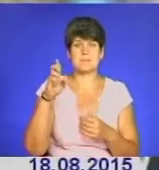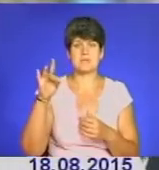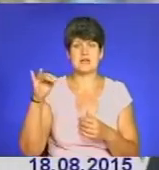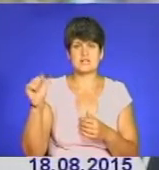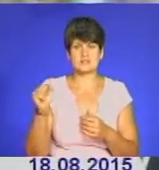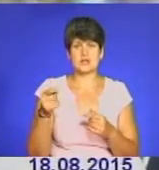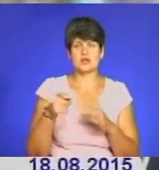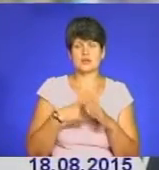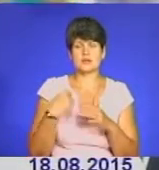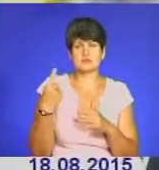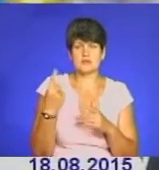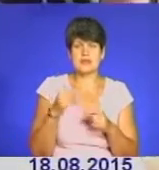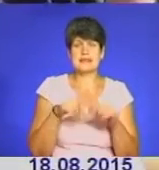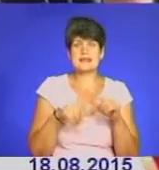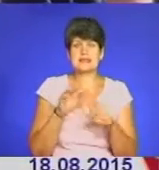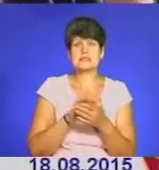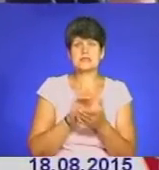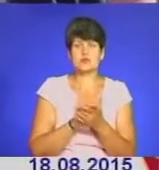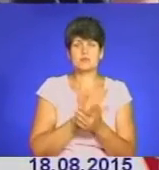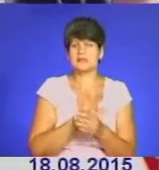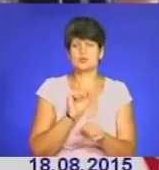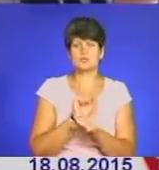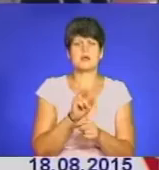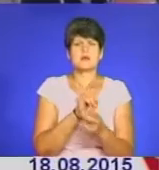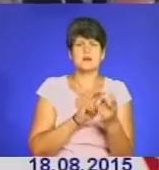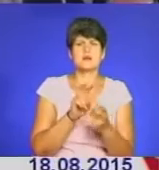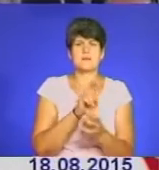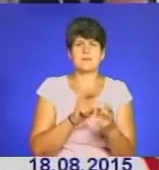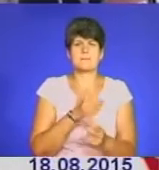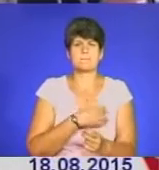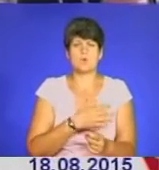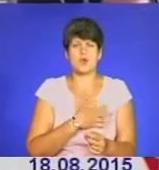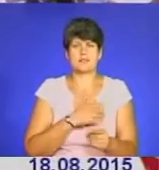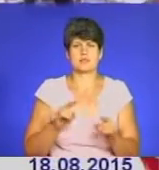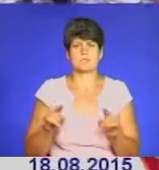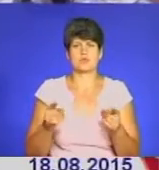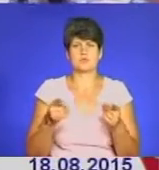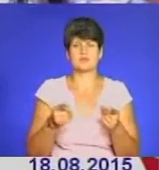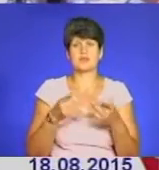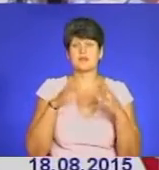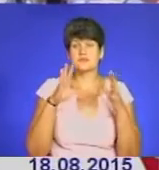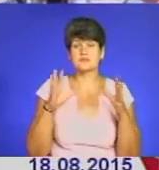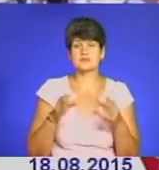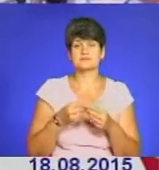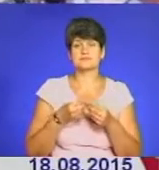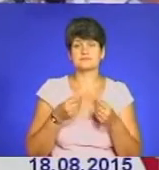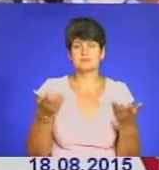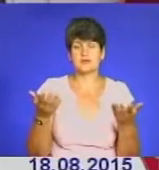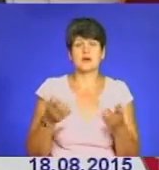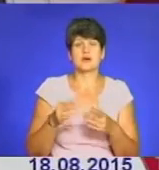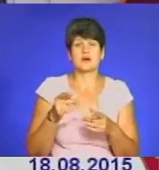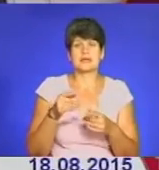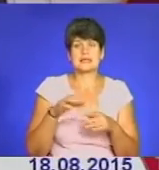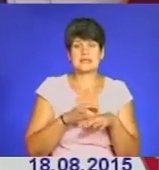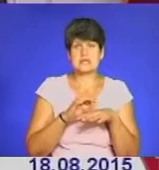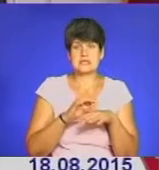Донецької області. Проте рідні знайомі не припиняли пошуків серед поранених і полонених. Та всі зусилля виявили змарними. Тіло